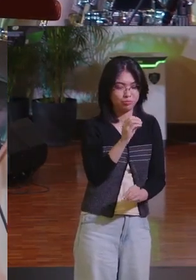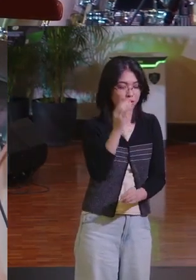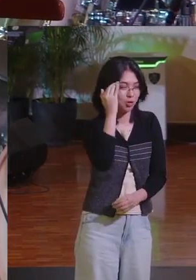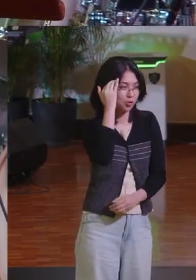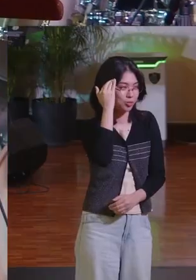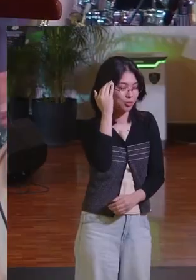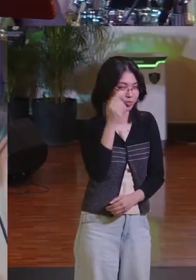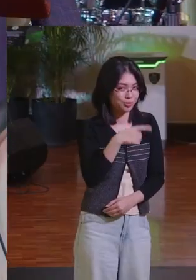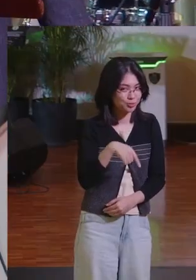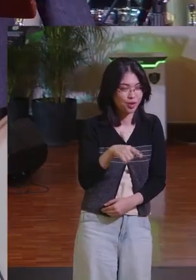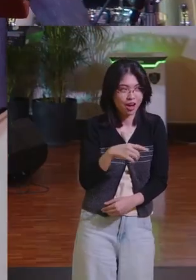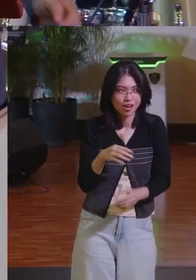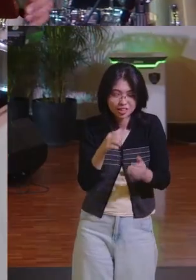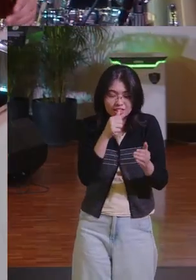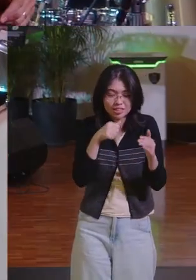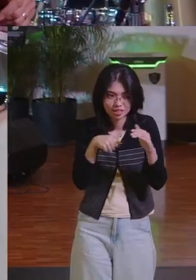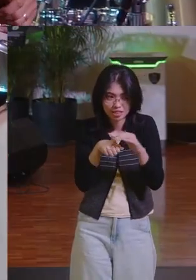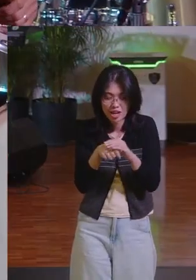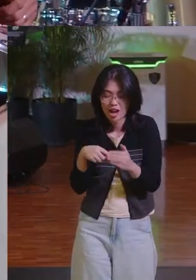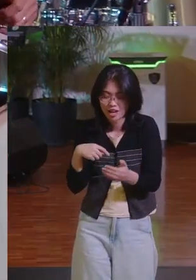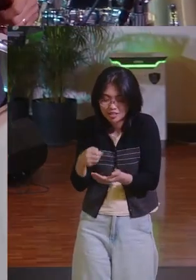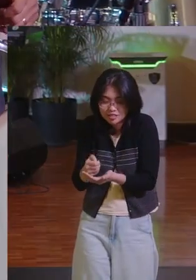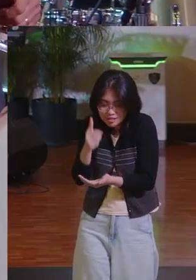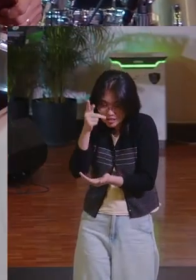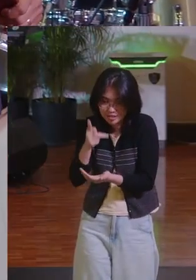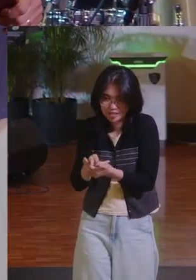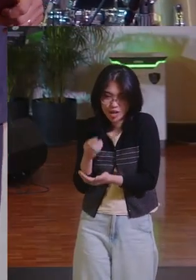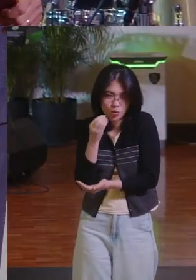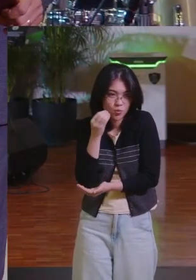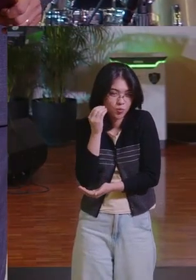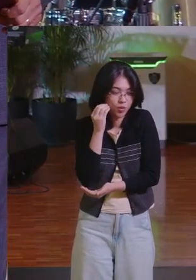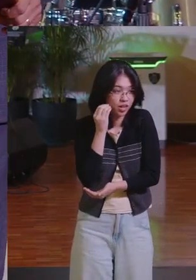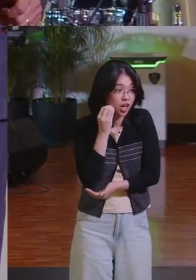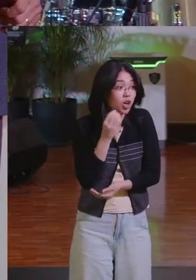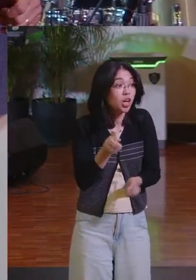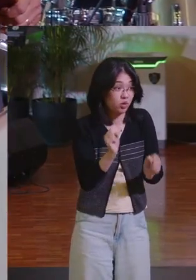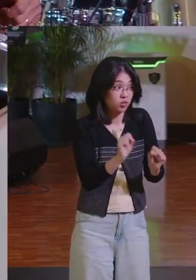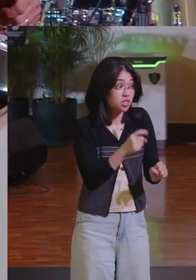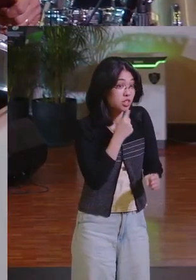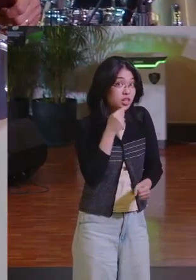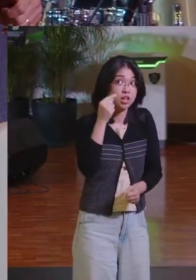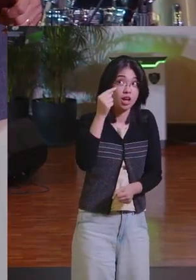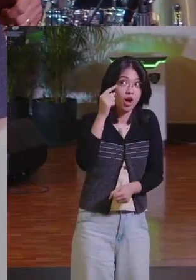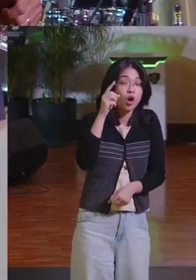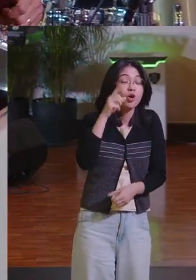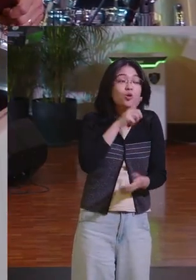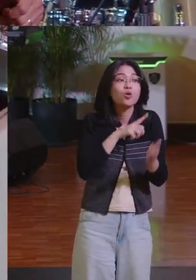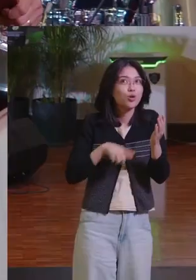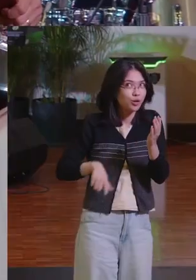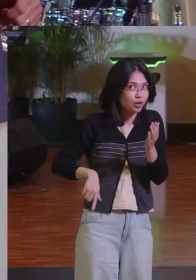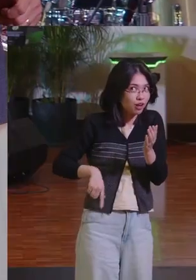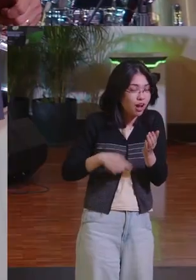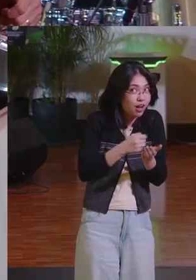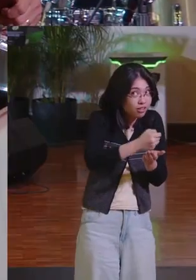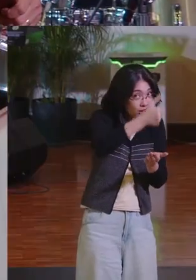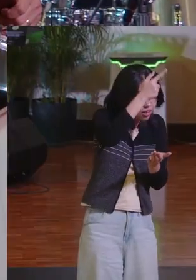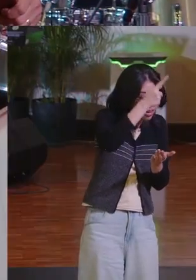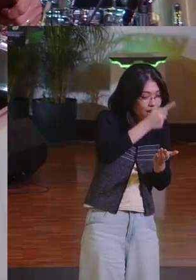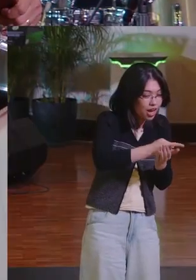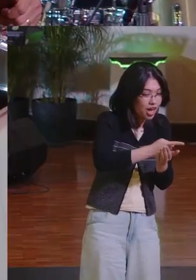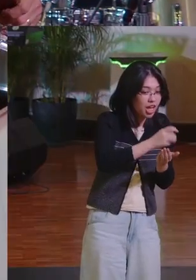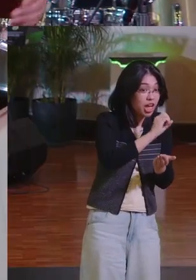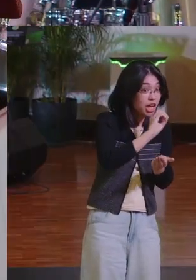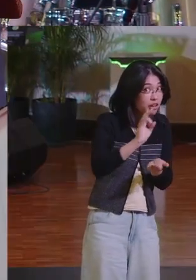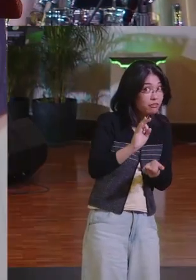mag-flip tayo ng coin, Diyos lang pong may control nun So pwede ba nating sabihin, oh Lord, itotos ko tong coin na to, pagka ito